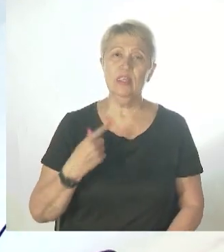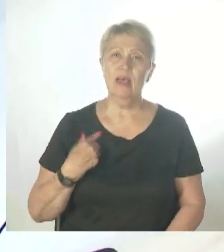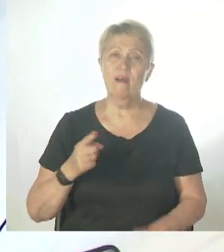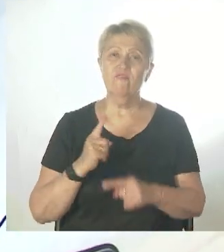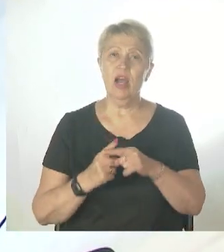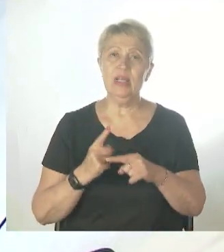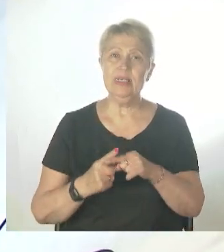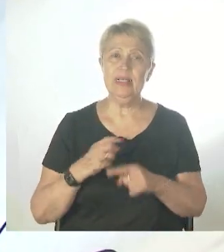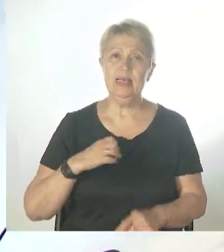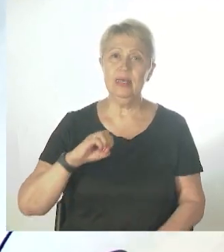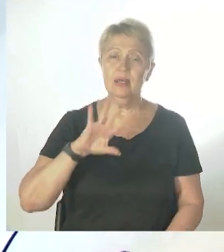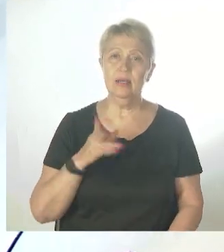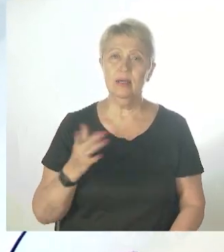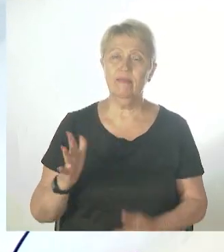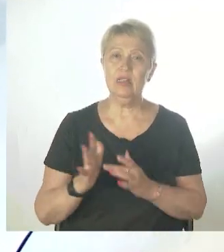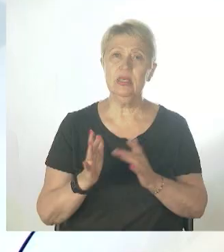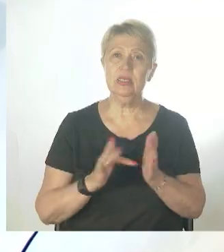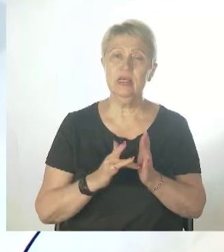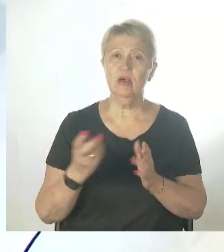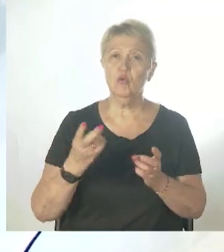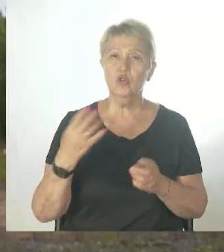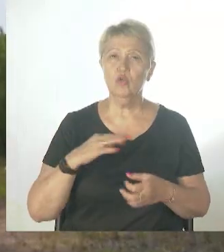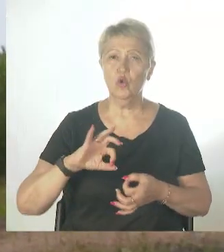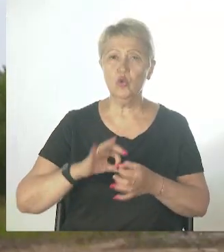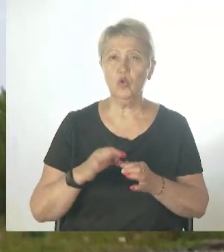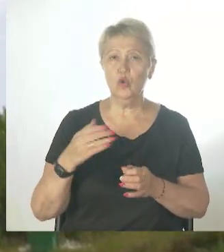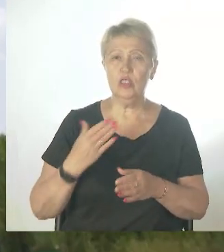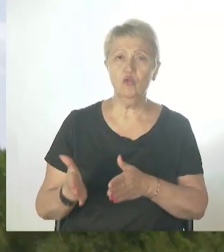эти чувства, как-то их сложно передать, их можно только